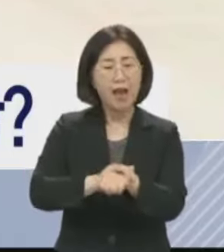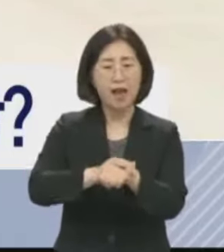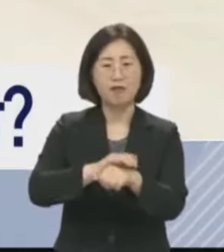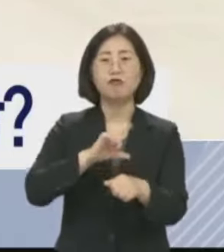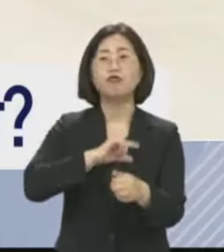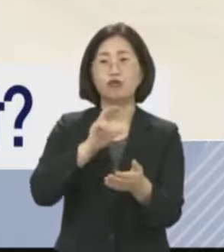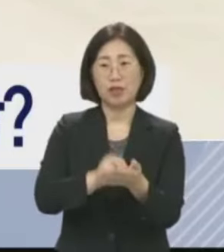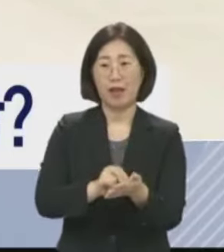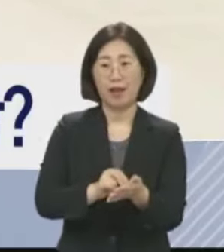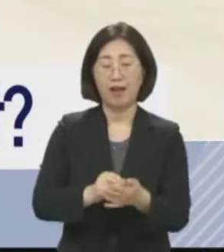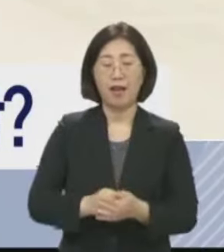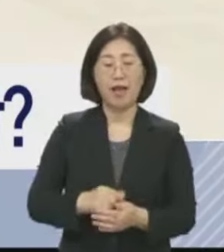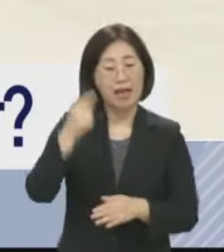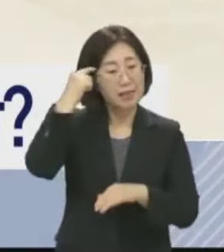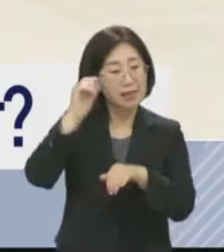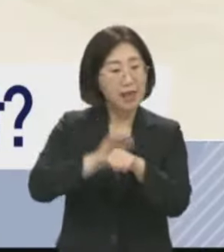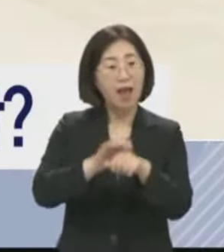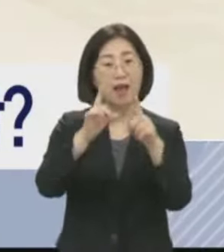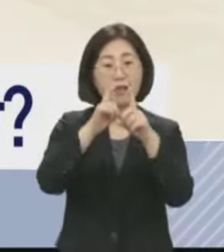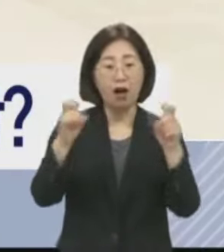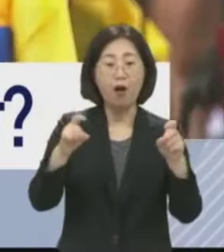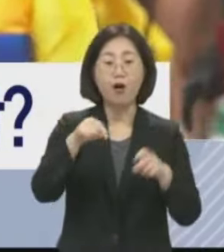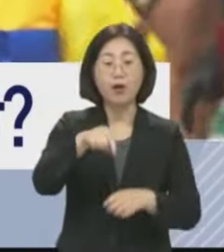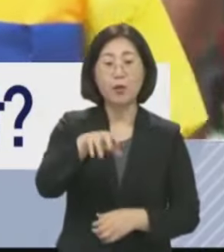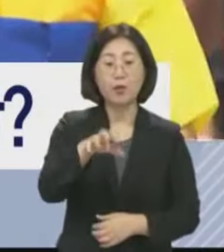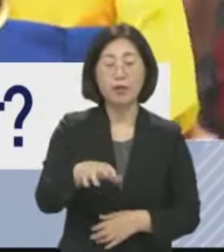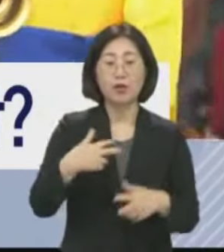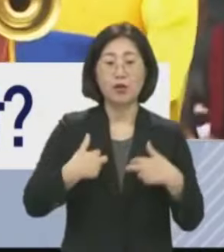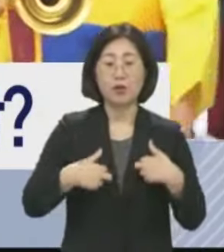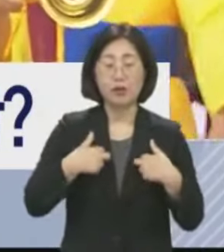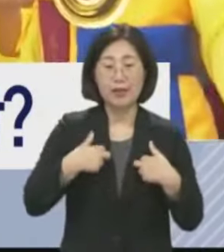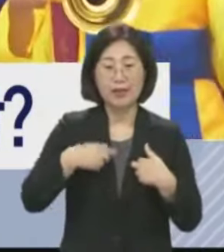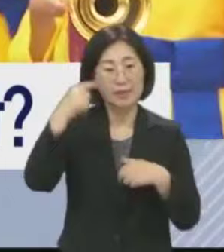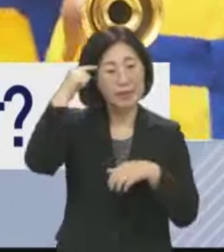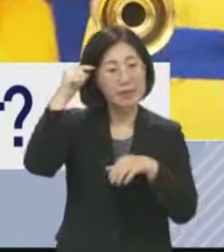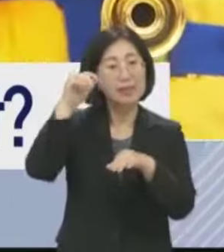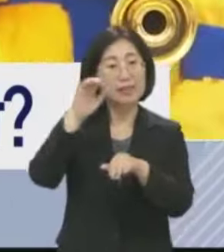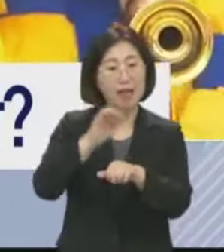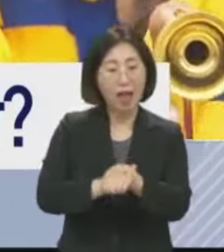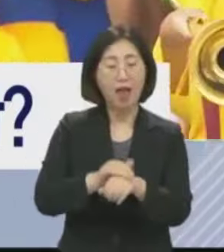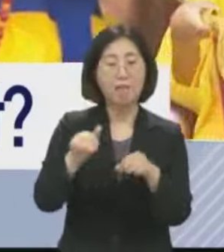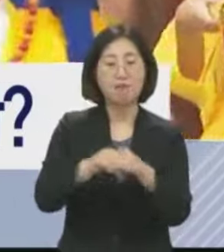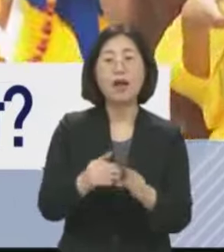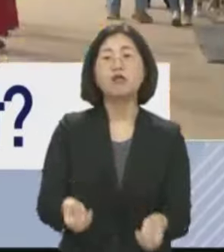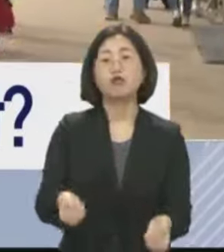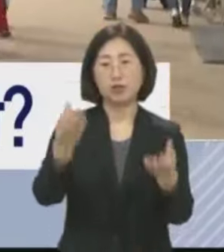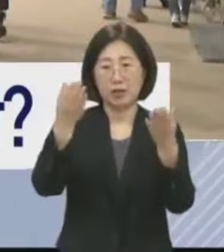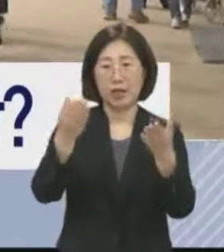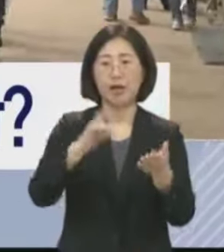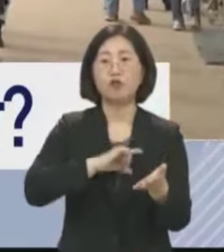네. 지혜의 성, 해미 읍성에서 즐기는 지혜 문화 축제라고 이렇게 주제를 정했고요.